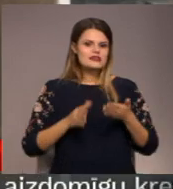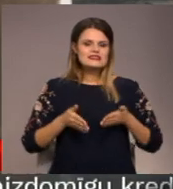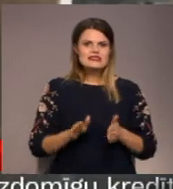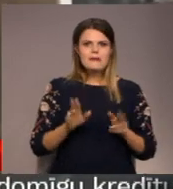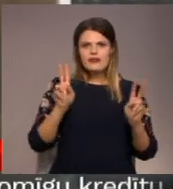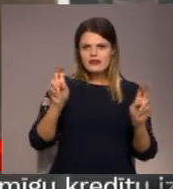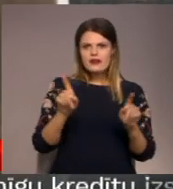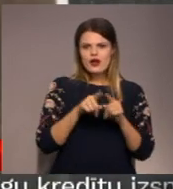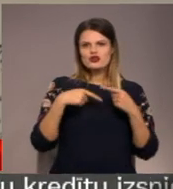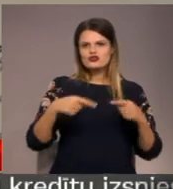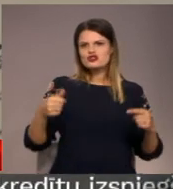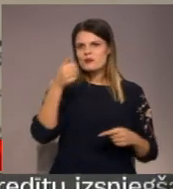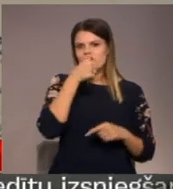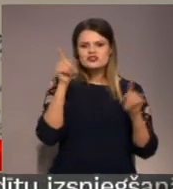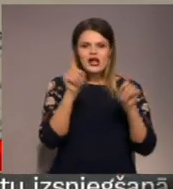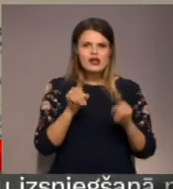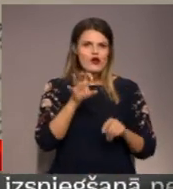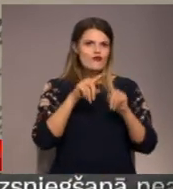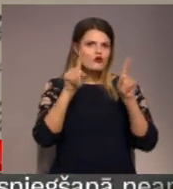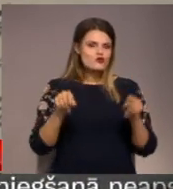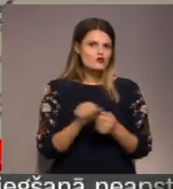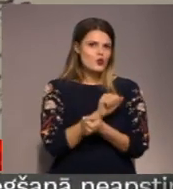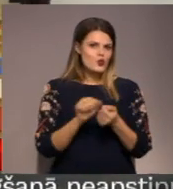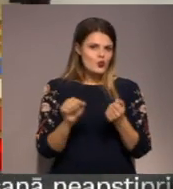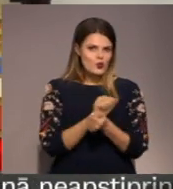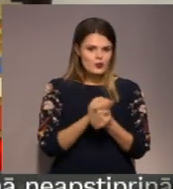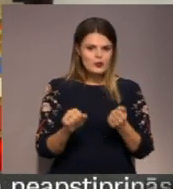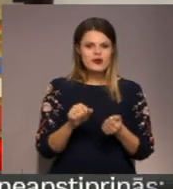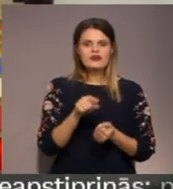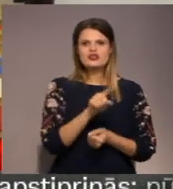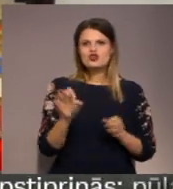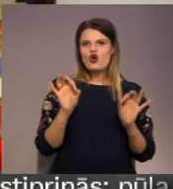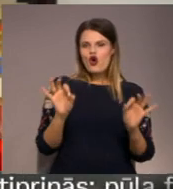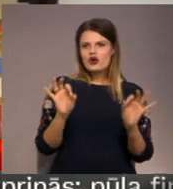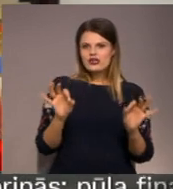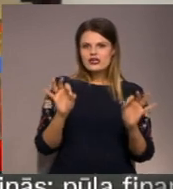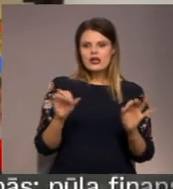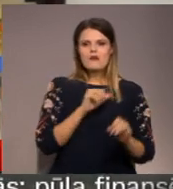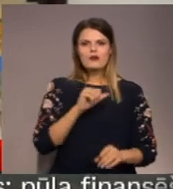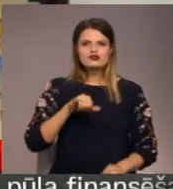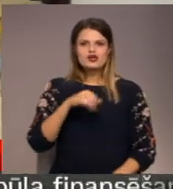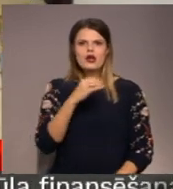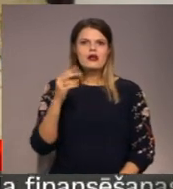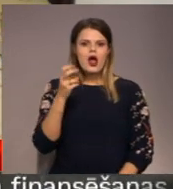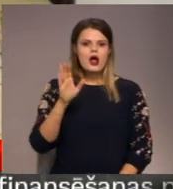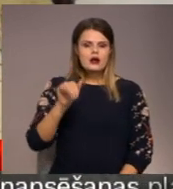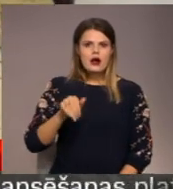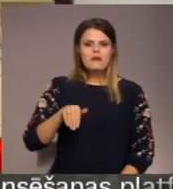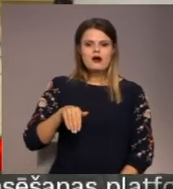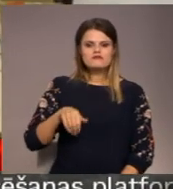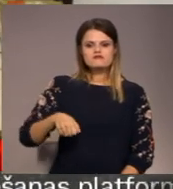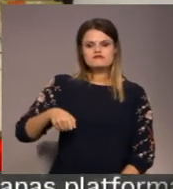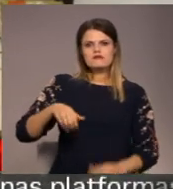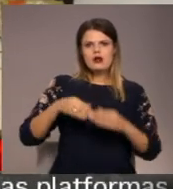arī dažādas personīgās lietas, fotogrāfijas un dokumenti. Tas ir oriģinālais paši Jākabs Janševskis kabats portfels